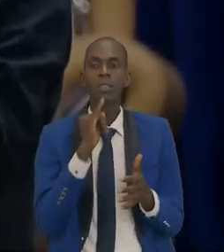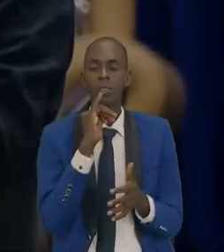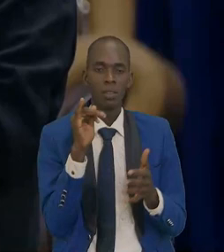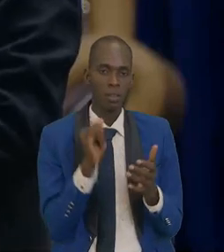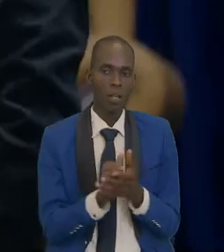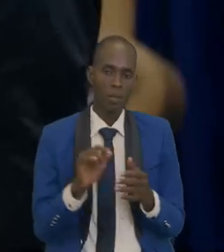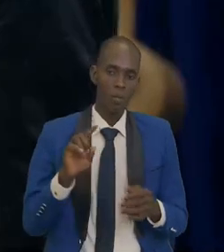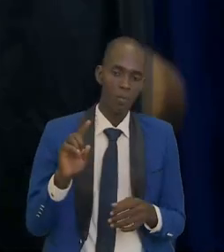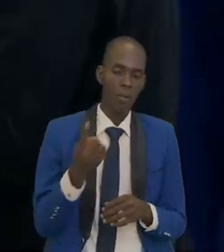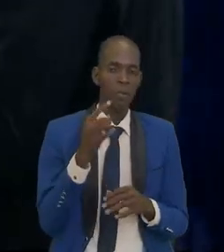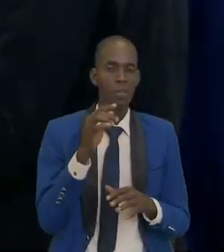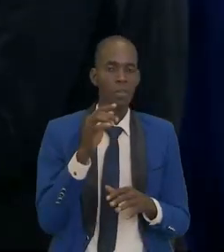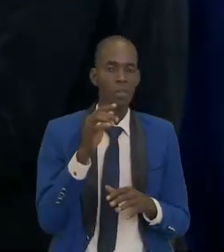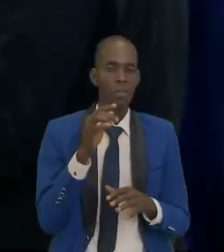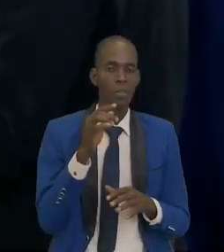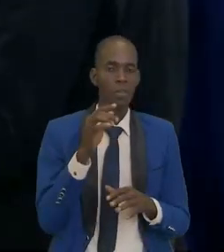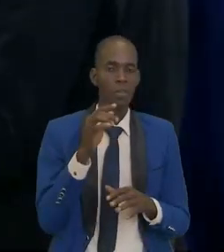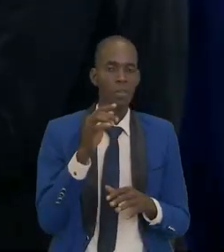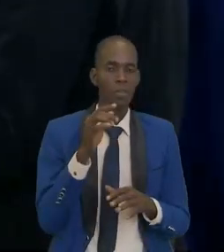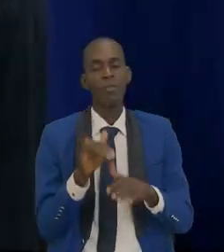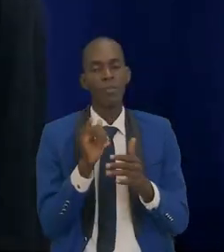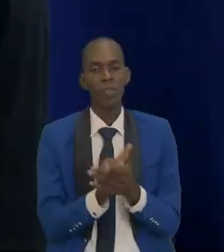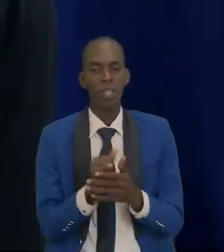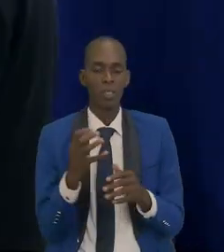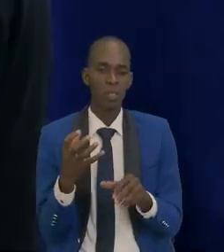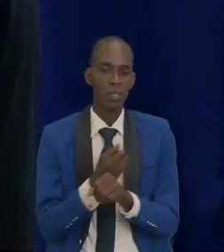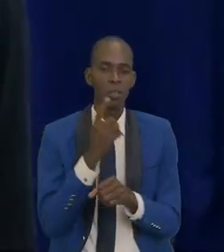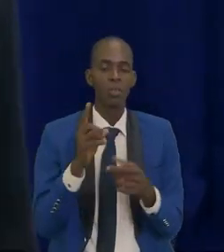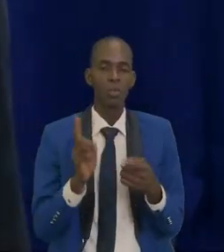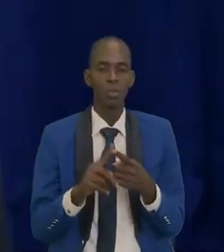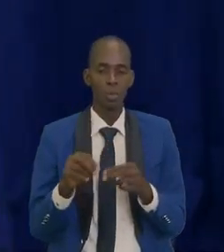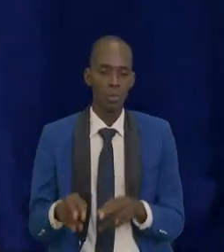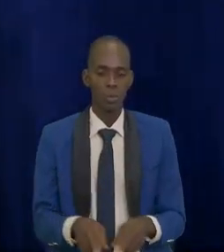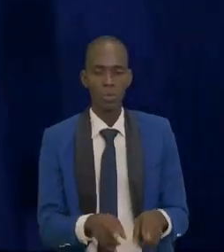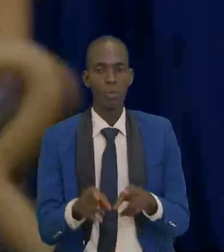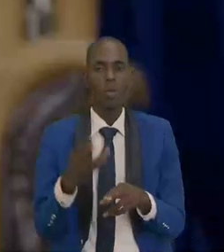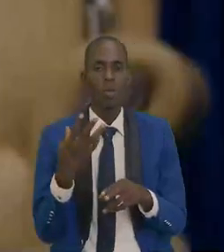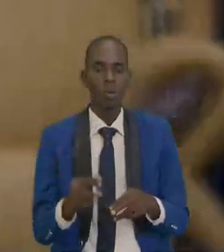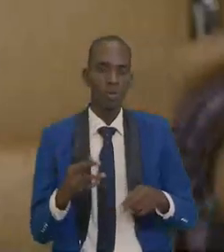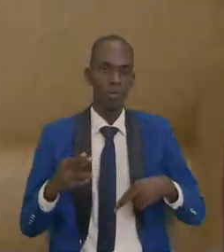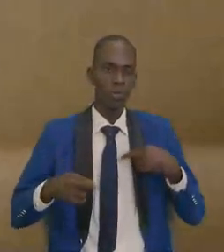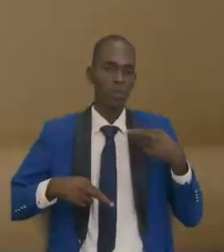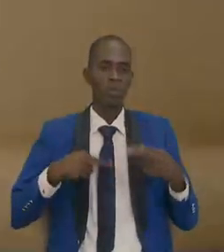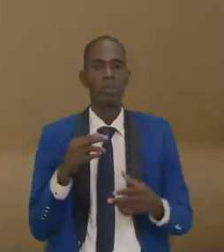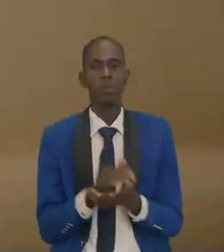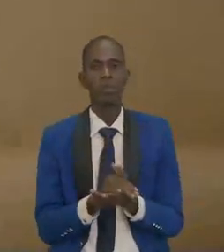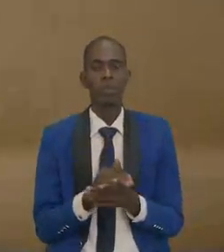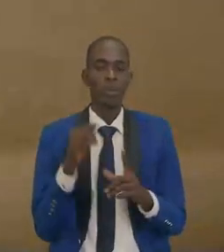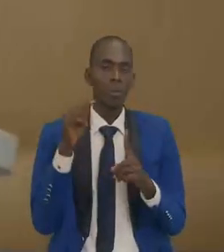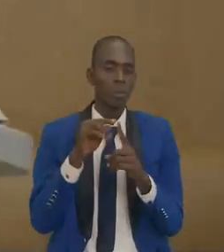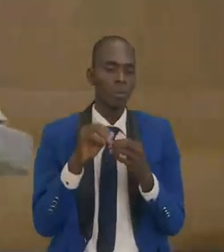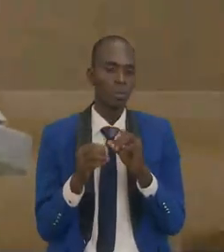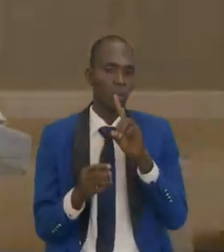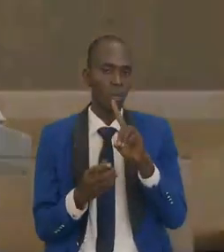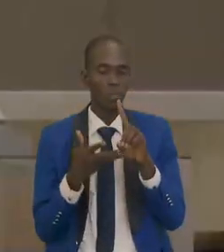c'est ce premier pas qui vous met sur le chemin du réveil. Premier point donc,